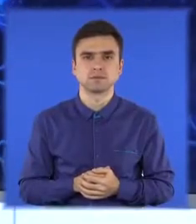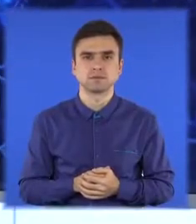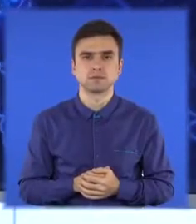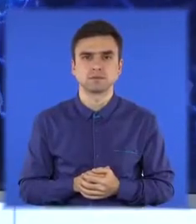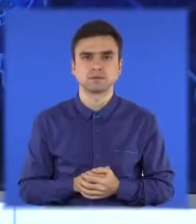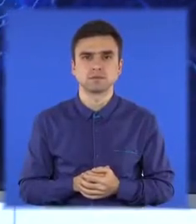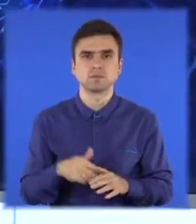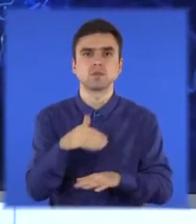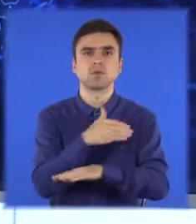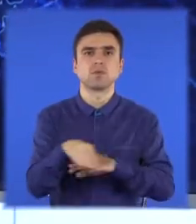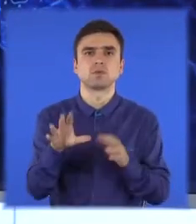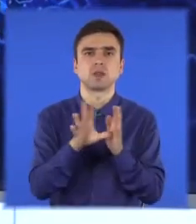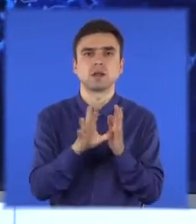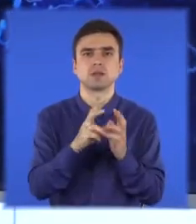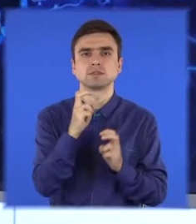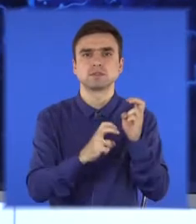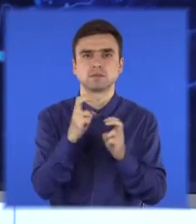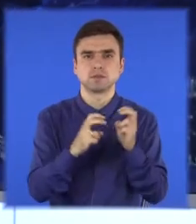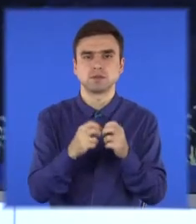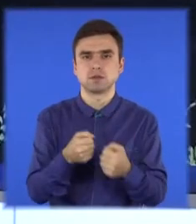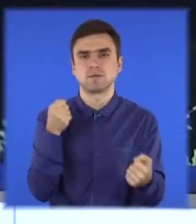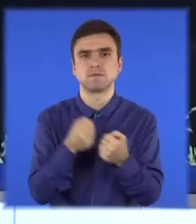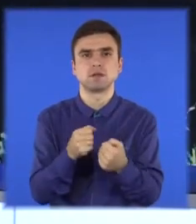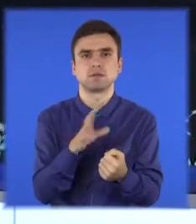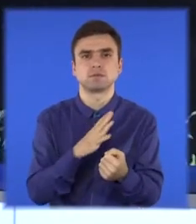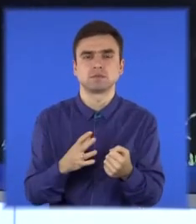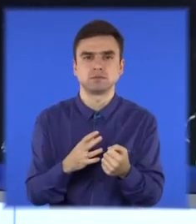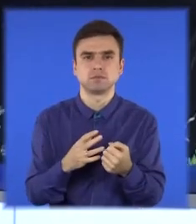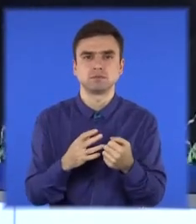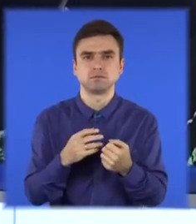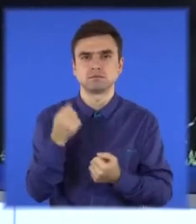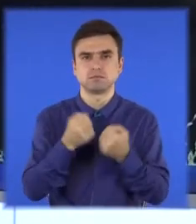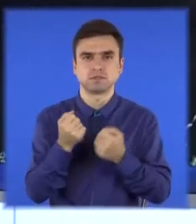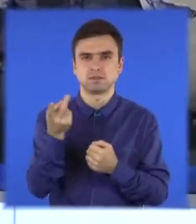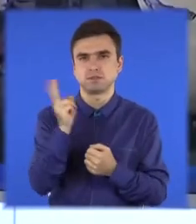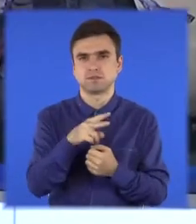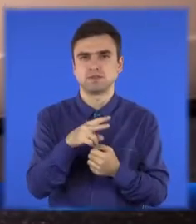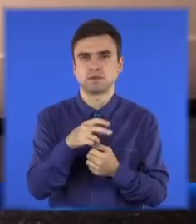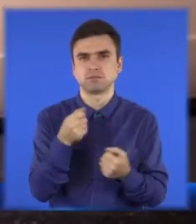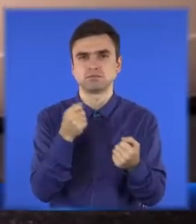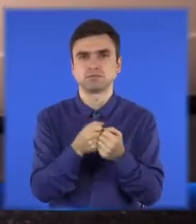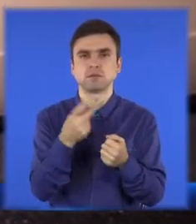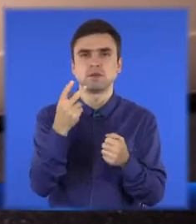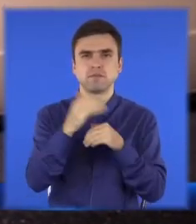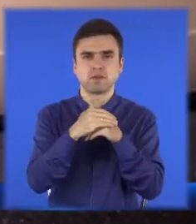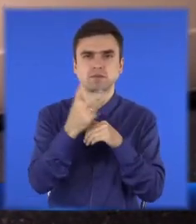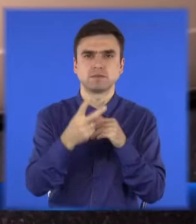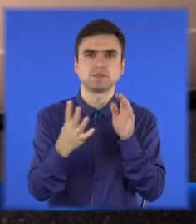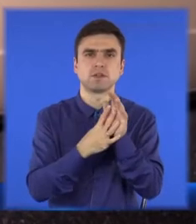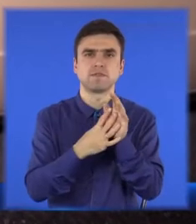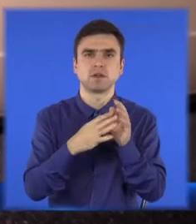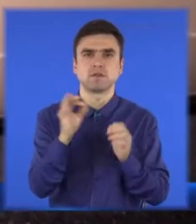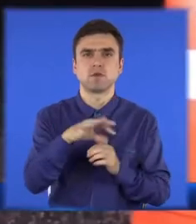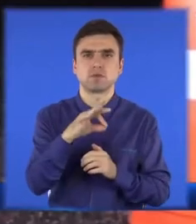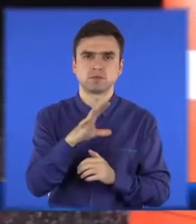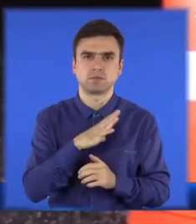А на Електрозаводській не поділили дорогу. Зіштовхнулися два легковика. Аварія трапилася ввечері 29 жовтня.